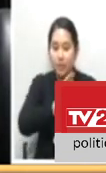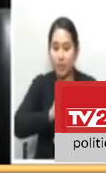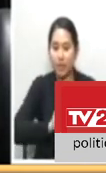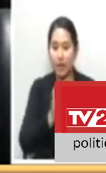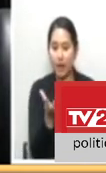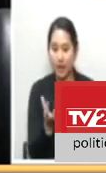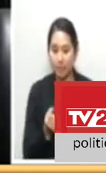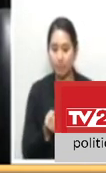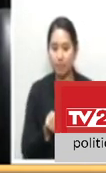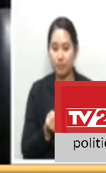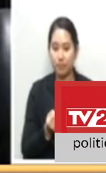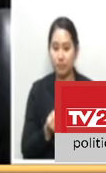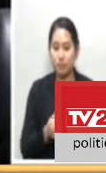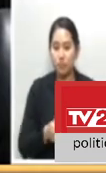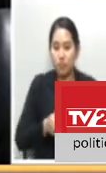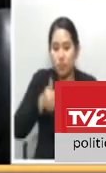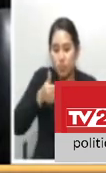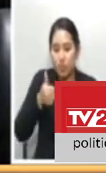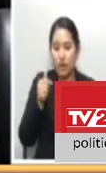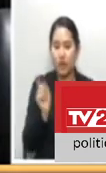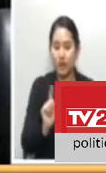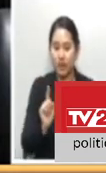สูงที่สุดคงไม่พ้น